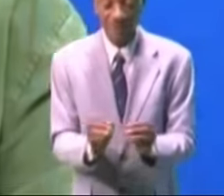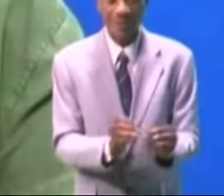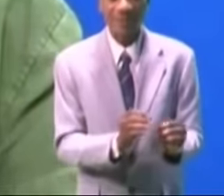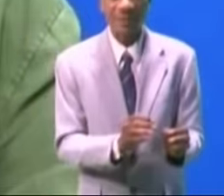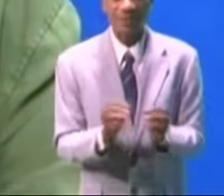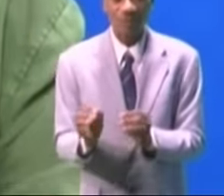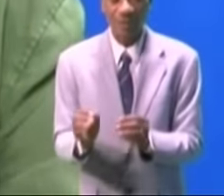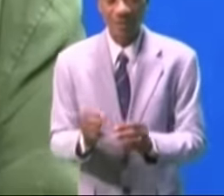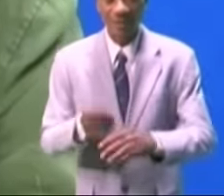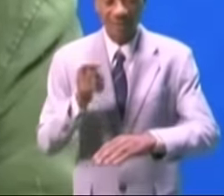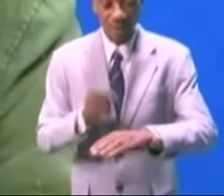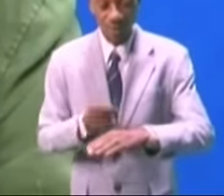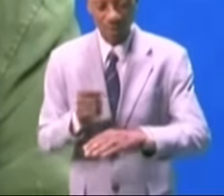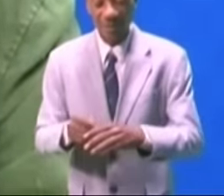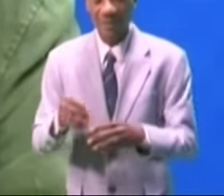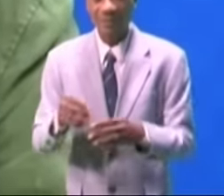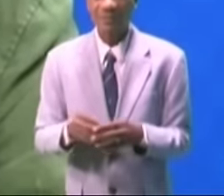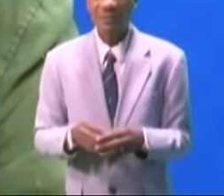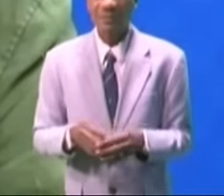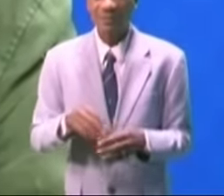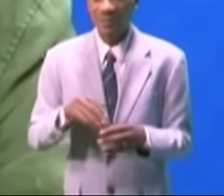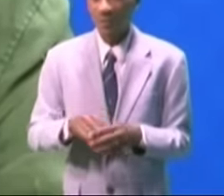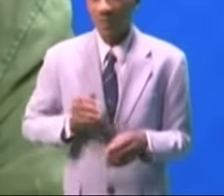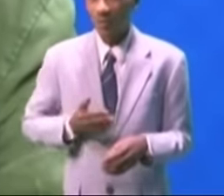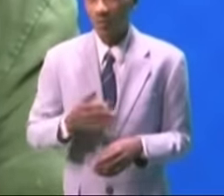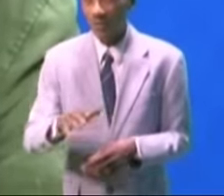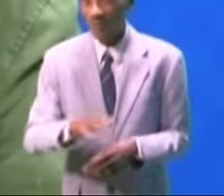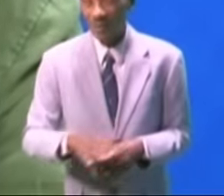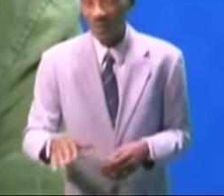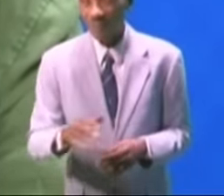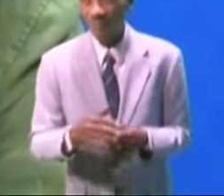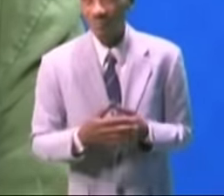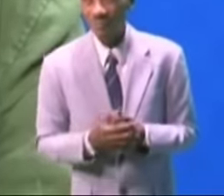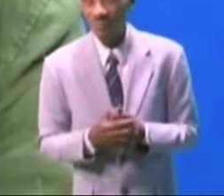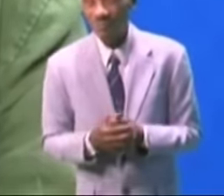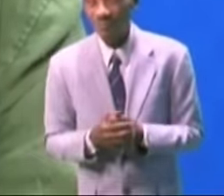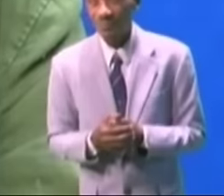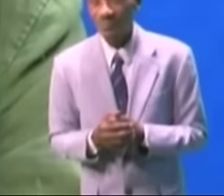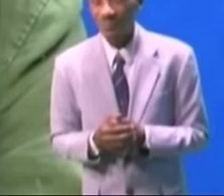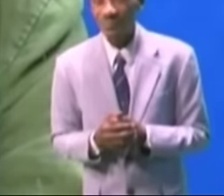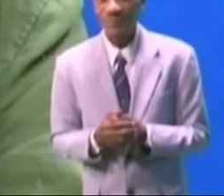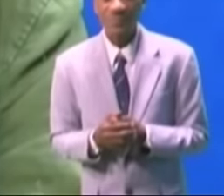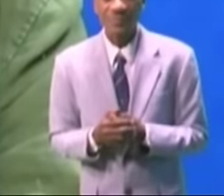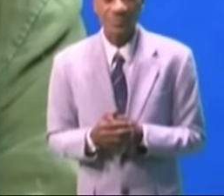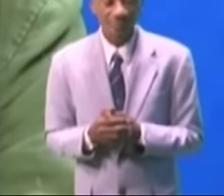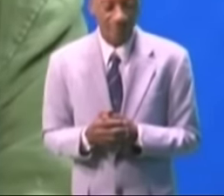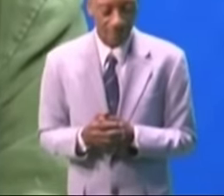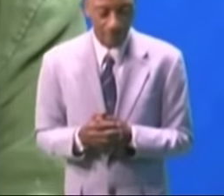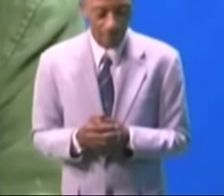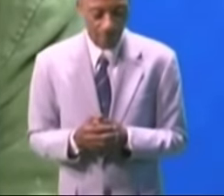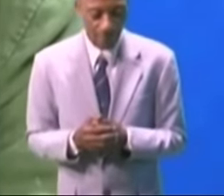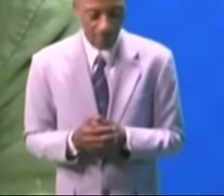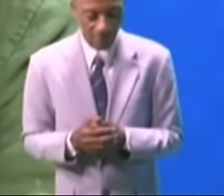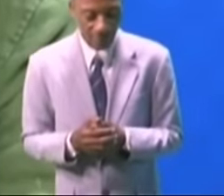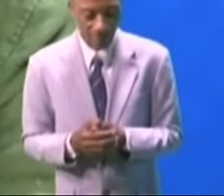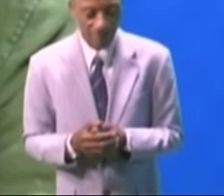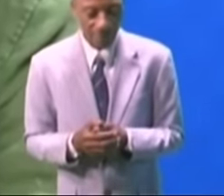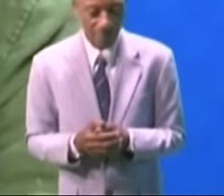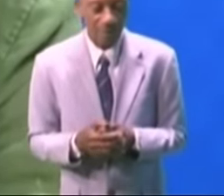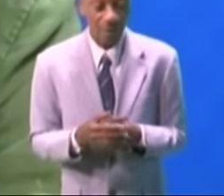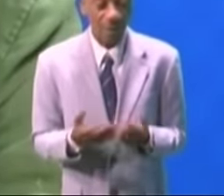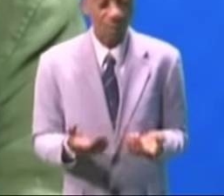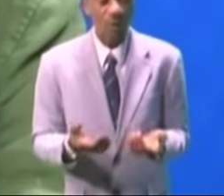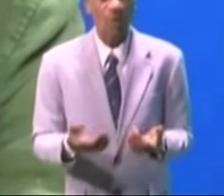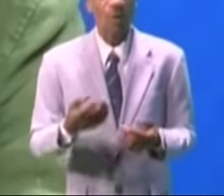téléphone. Des produits au prix du sang. Au prix du sang coulé, et du sang qui continue à couler chaque